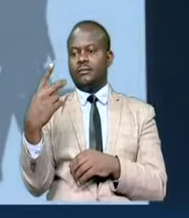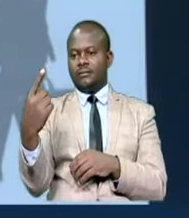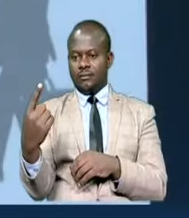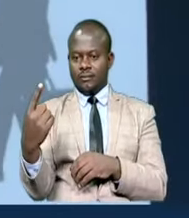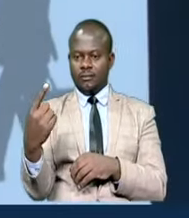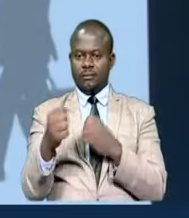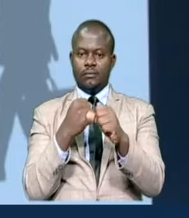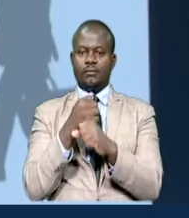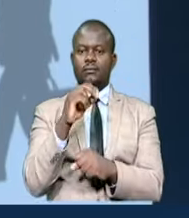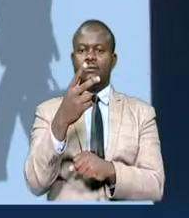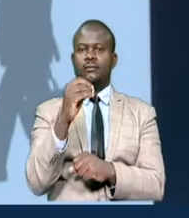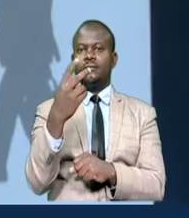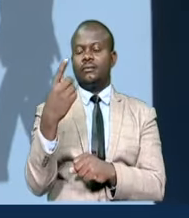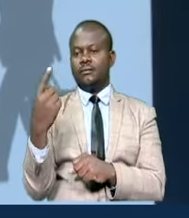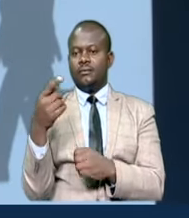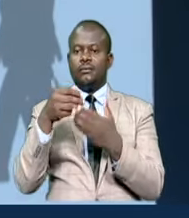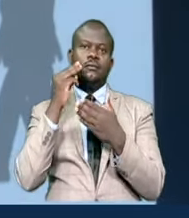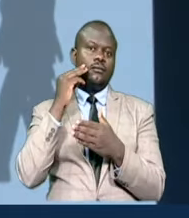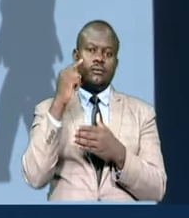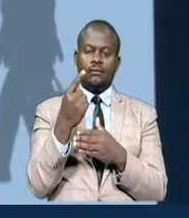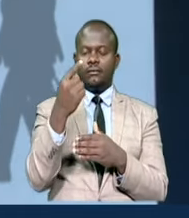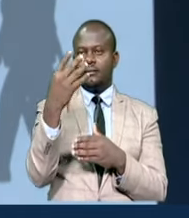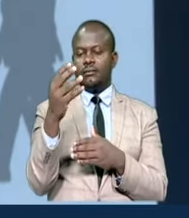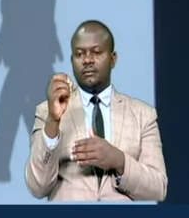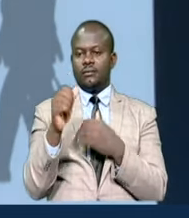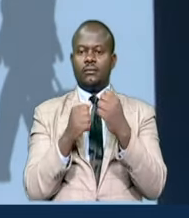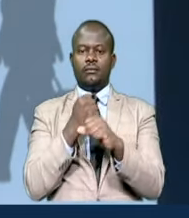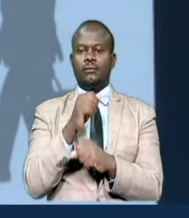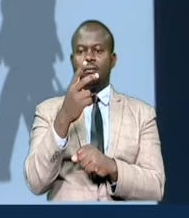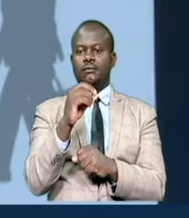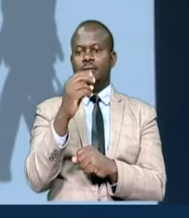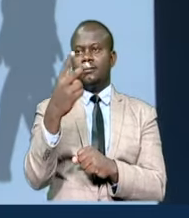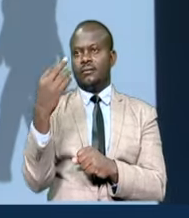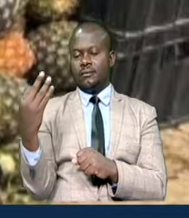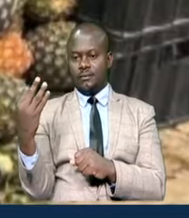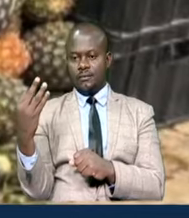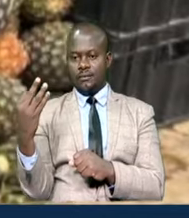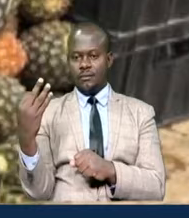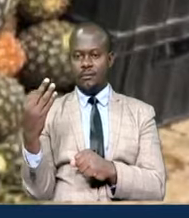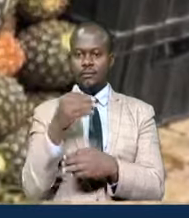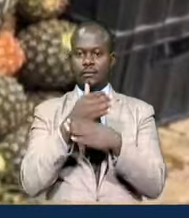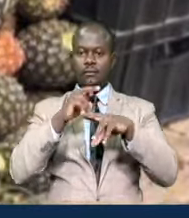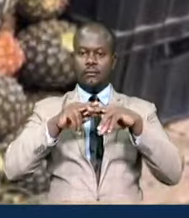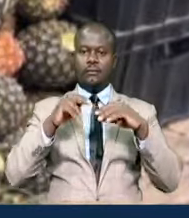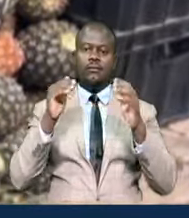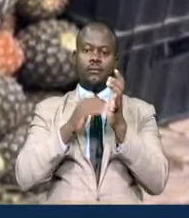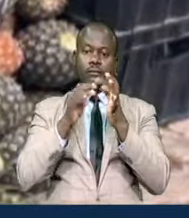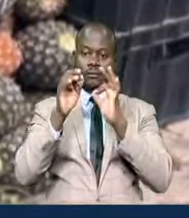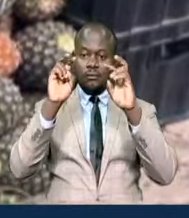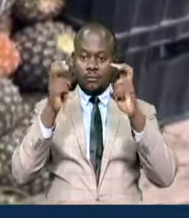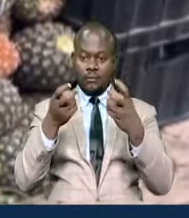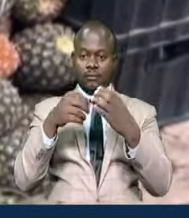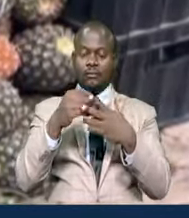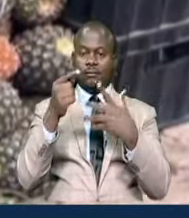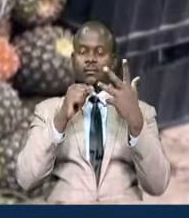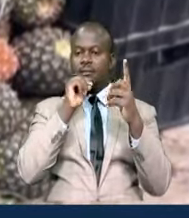muri 2021 bagera kuri 1,144 mu mwaka 2023. Ministri w'intebe yasobanuye ko